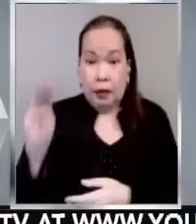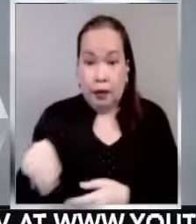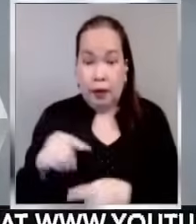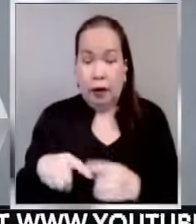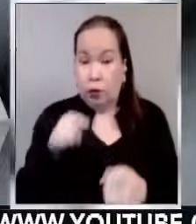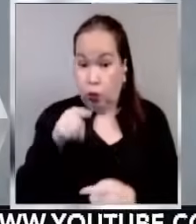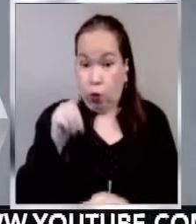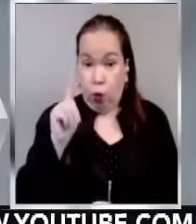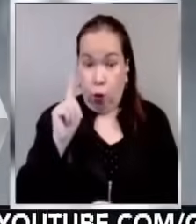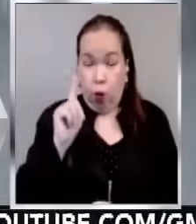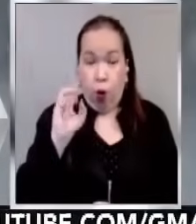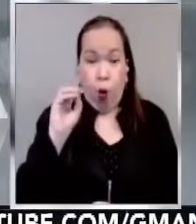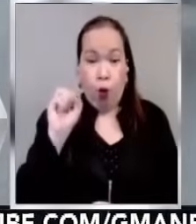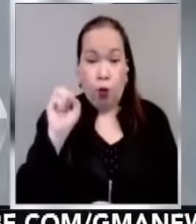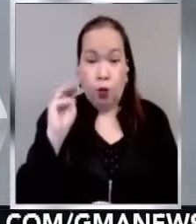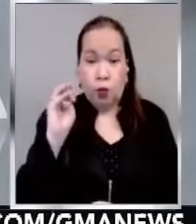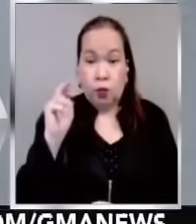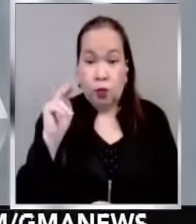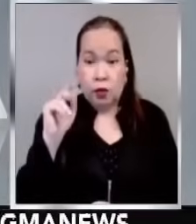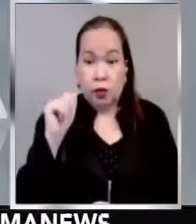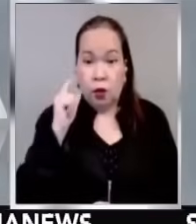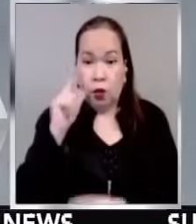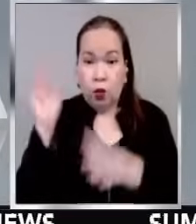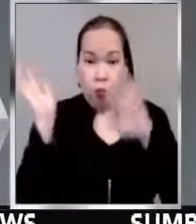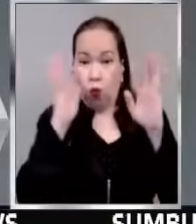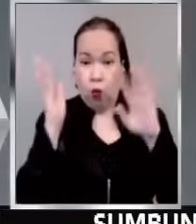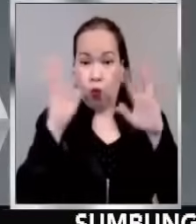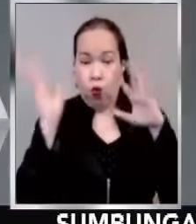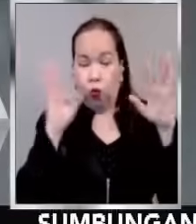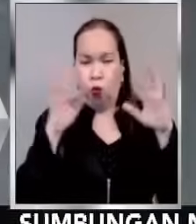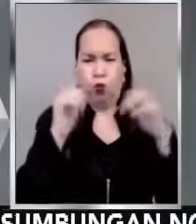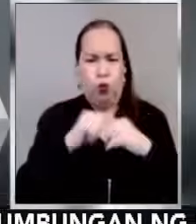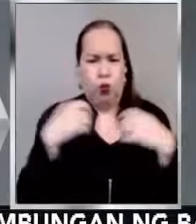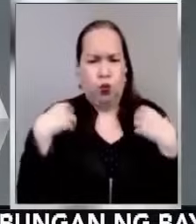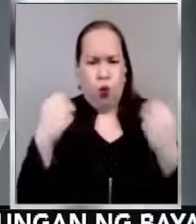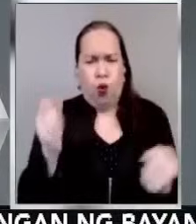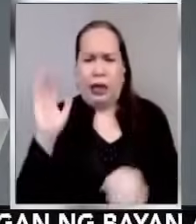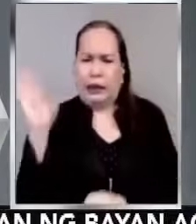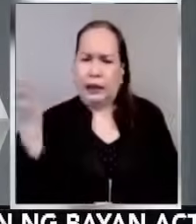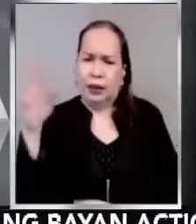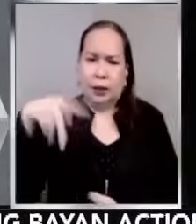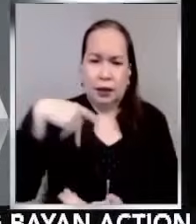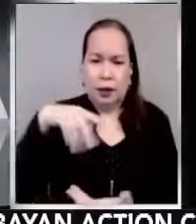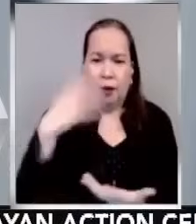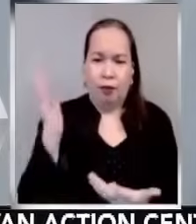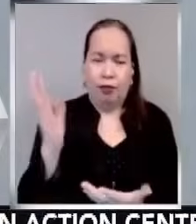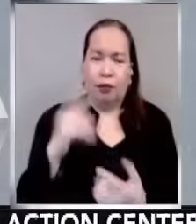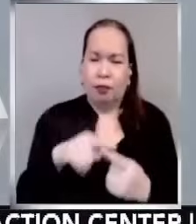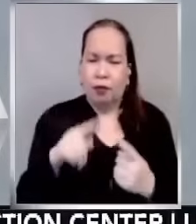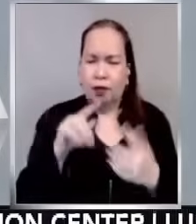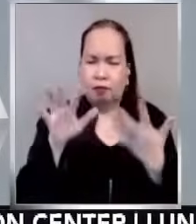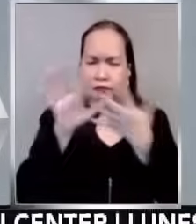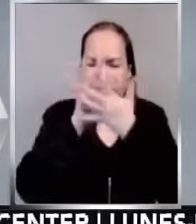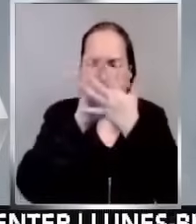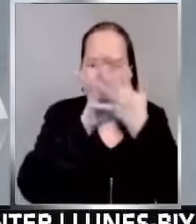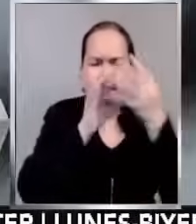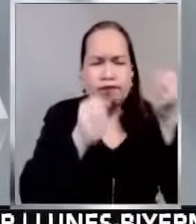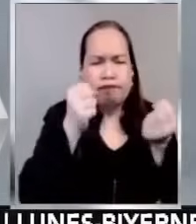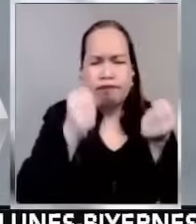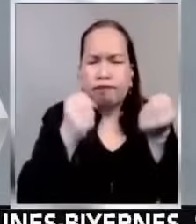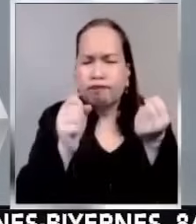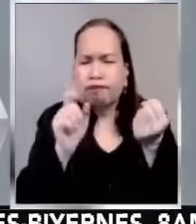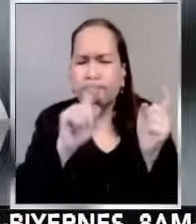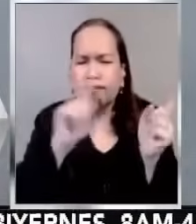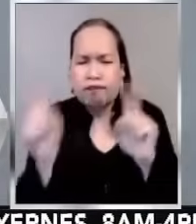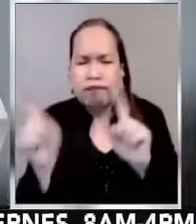animoy sumasayaw pa ang buhos ng malakas na ulan dahil sa malakas na hangin. Halos mag-zero visibility sa ilang kalsada dahil sa malakas at pabugsubugsong